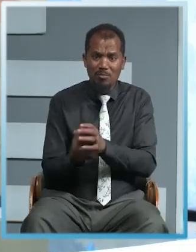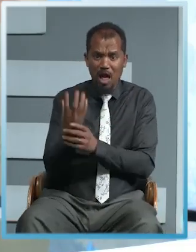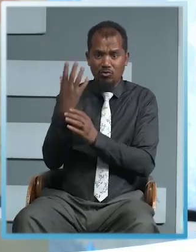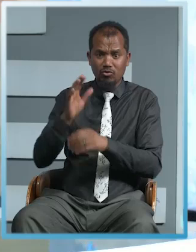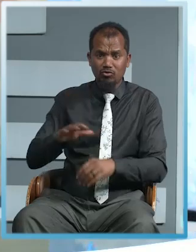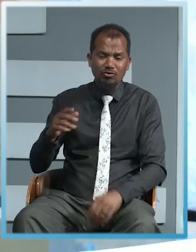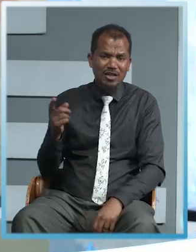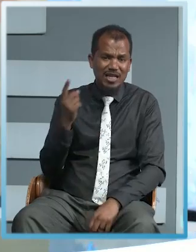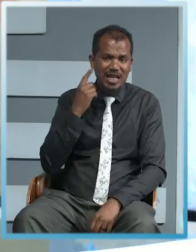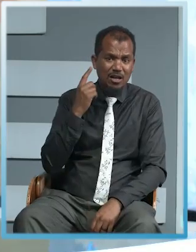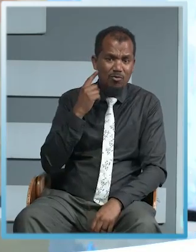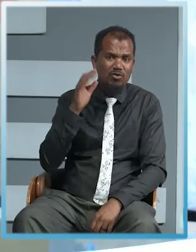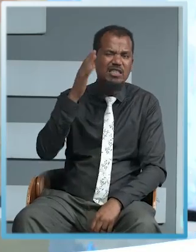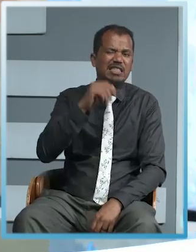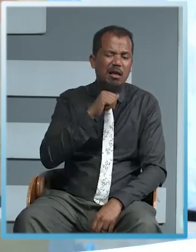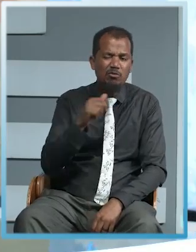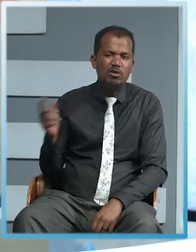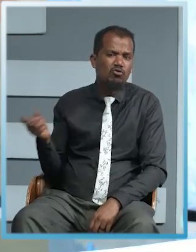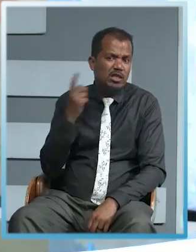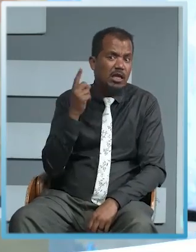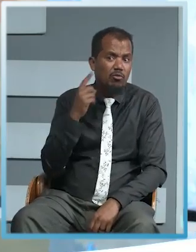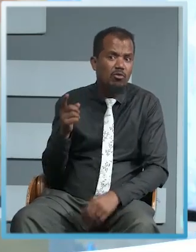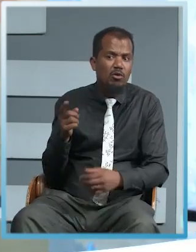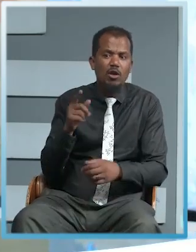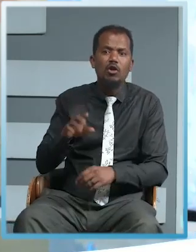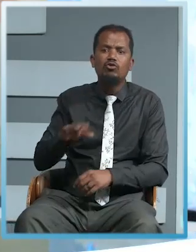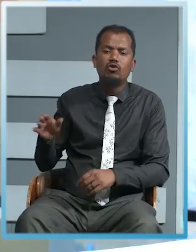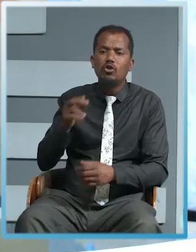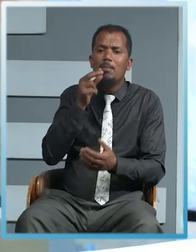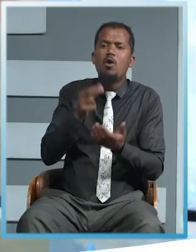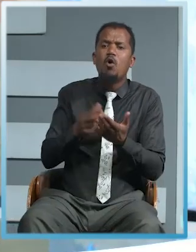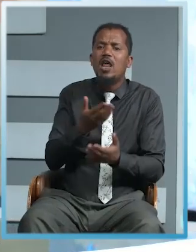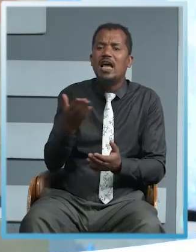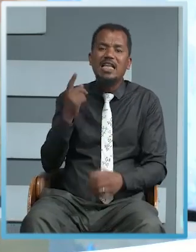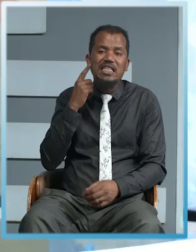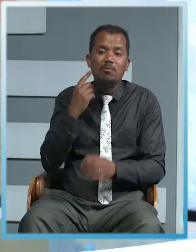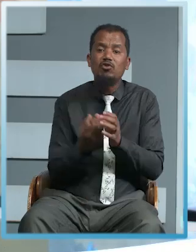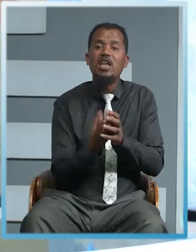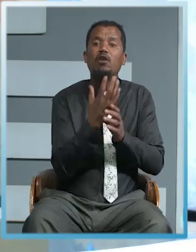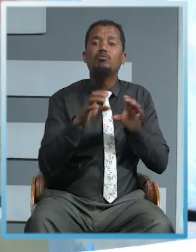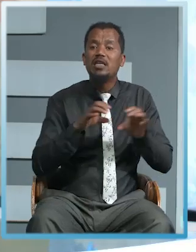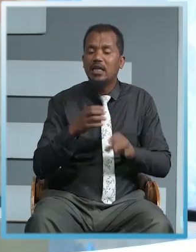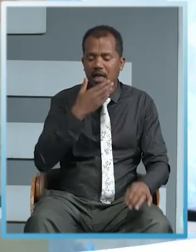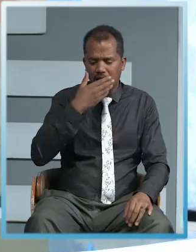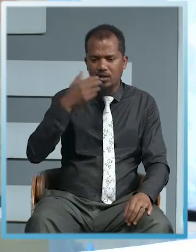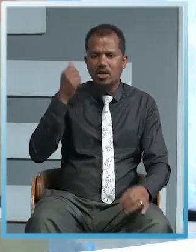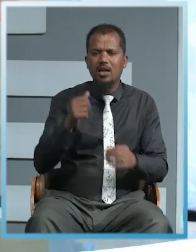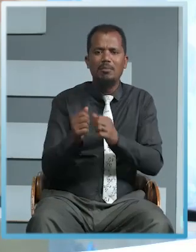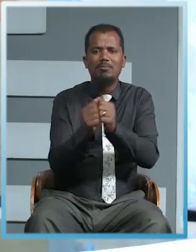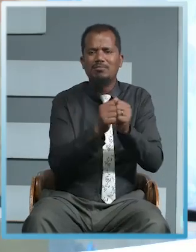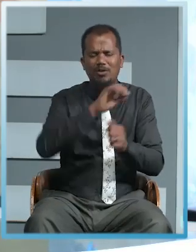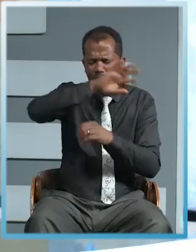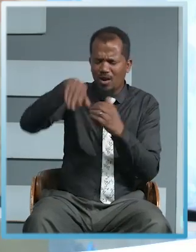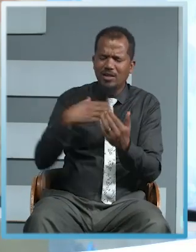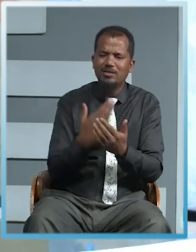ልጆች የሰሙ ሳይመስሉ ይሰሙናልና በጎ ነገር እየሰሙ እንዲያድጉ ብናረግ የተሻለ የጋራ ለሁላችን